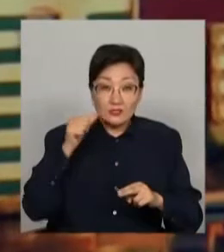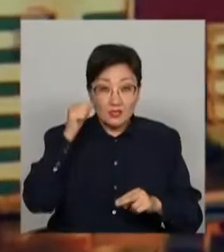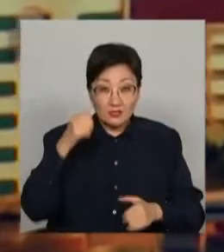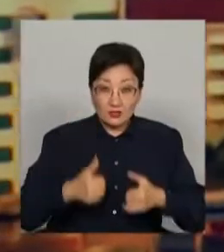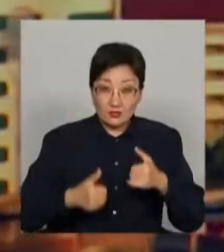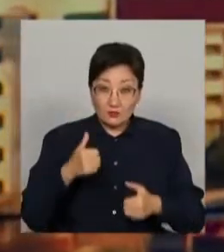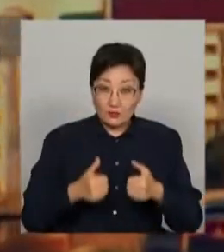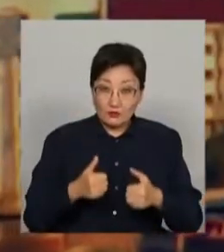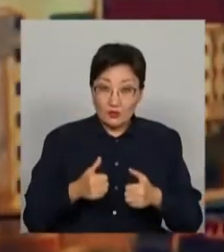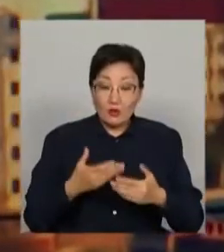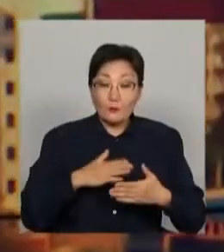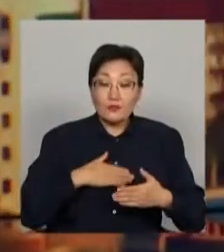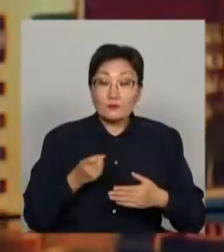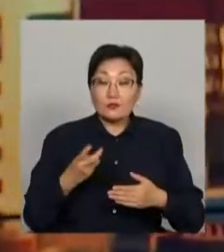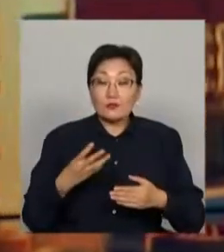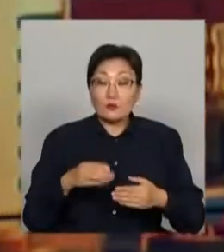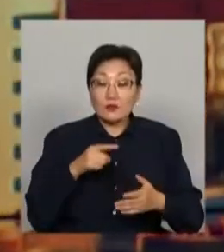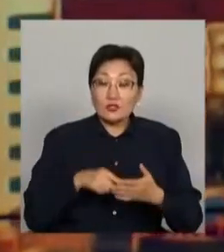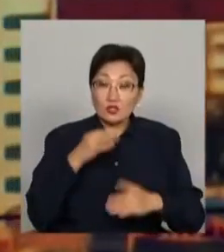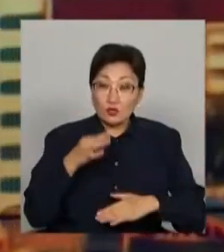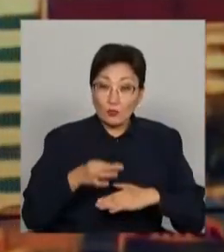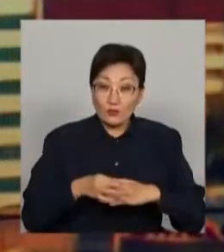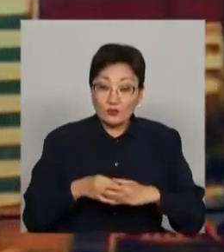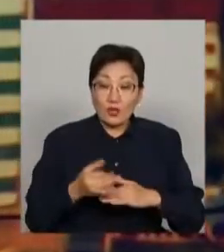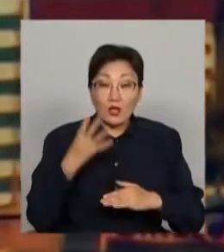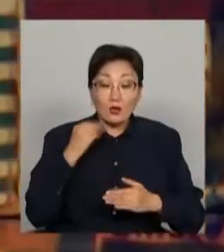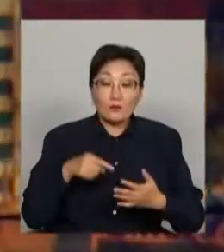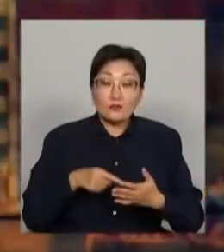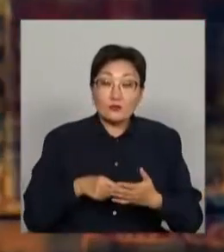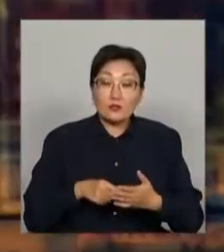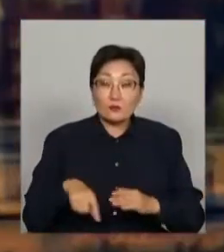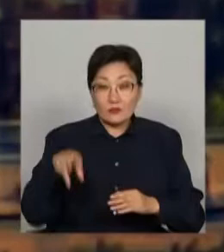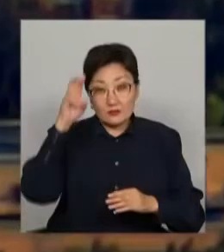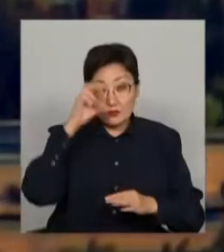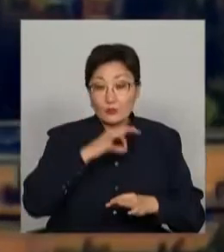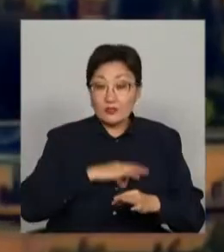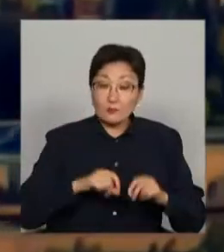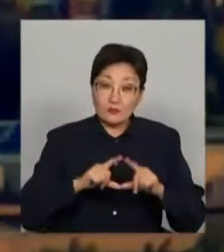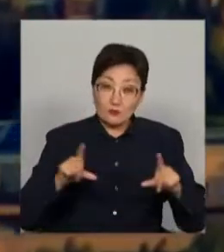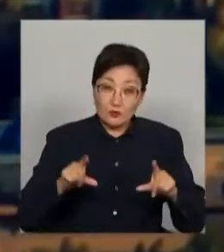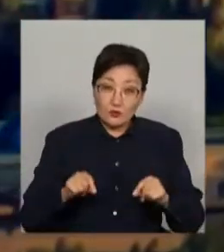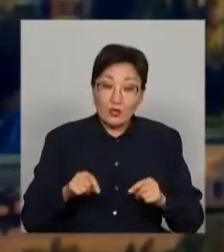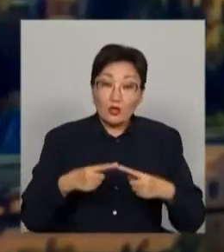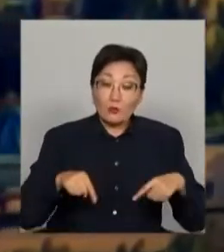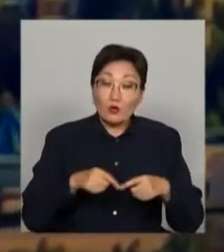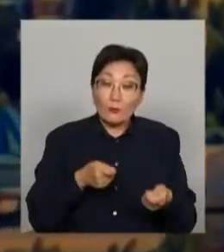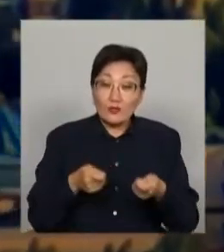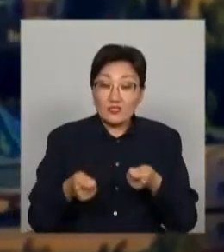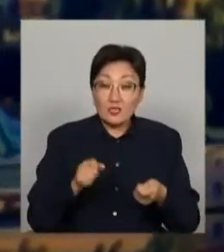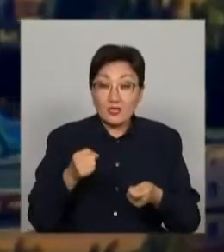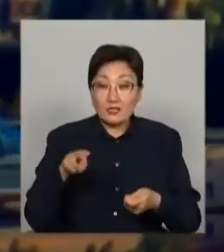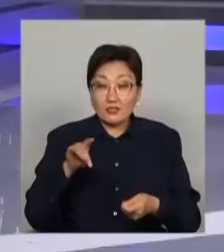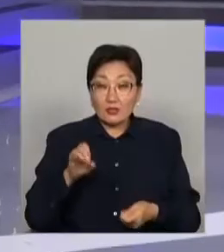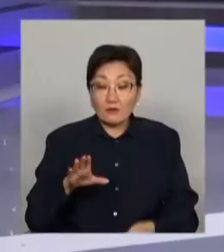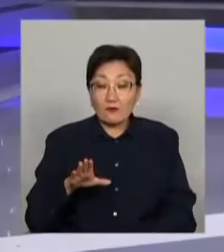салыстырып көрсек. Біздегі бірқатар сауалға жауап беру үшін Алматы қаласы бойынша мемлекеттік кірістер департаментінің бөлім басшысы Айдаров